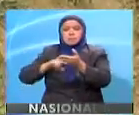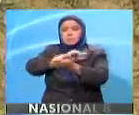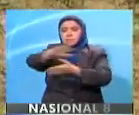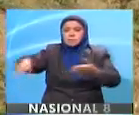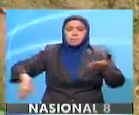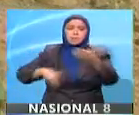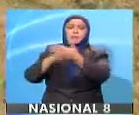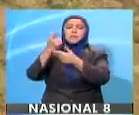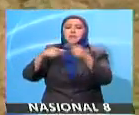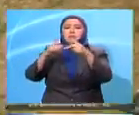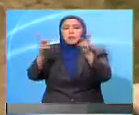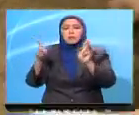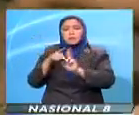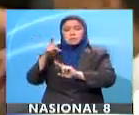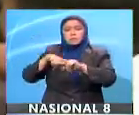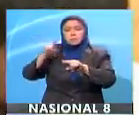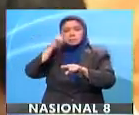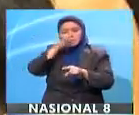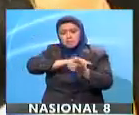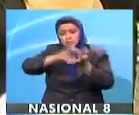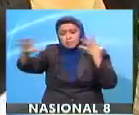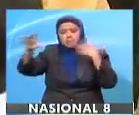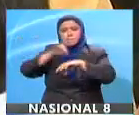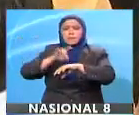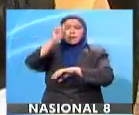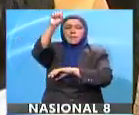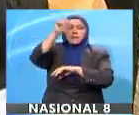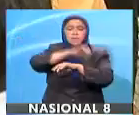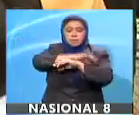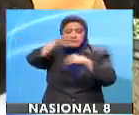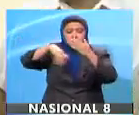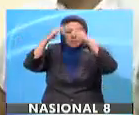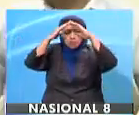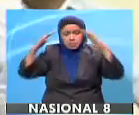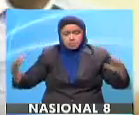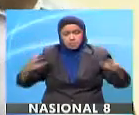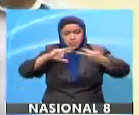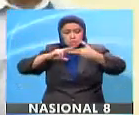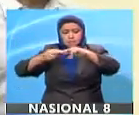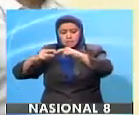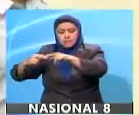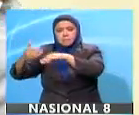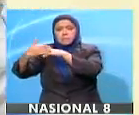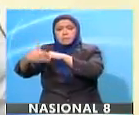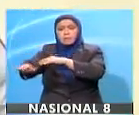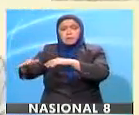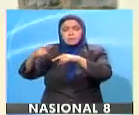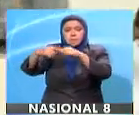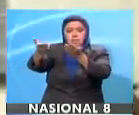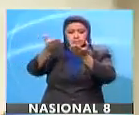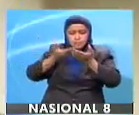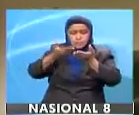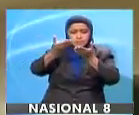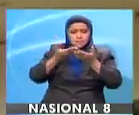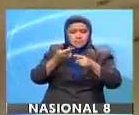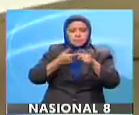rosak akan dibaik pulih selepas dinilai secara Rasmi oleh Majlis keselamatan negara manakala pemilik rumah yang tidak selamat untuk